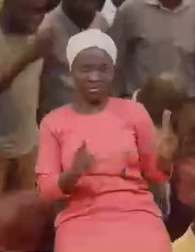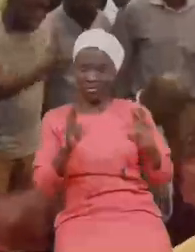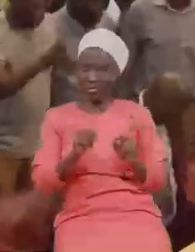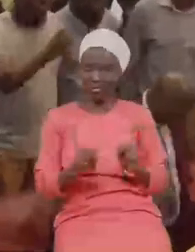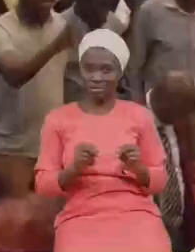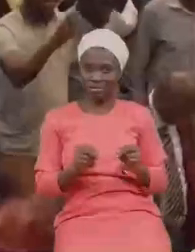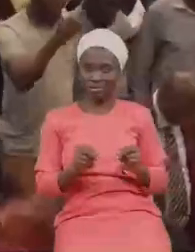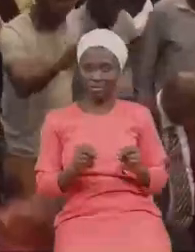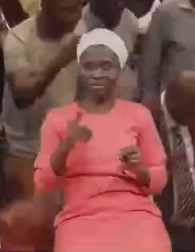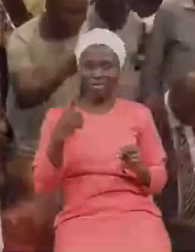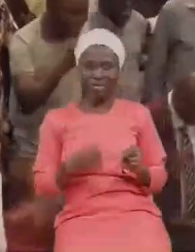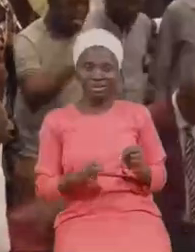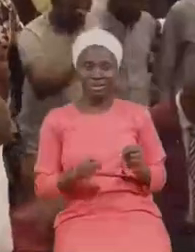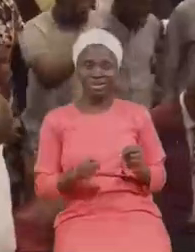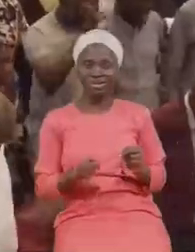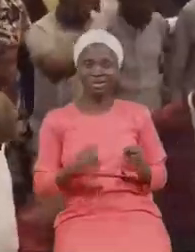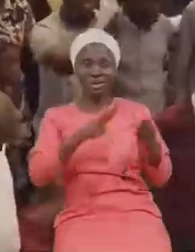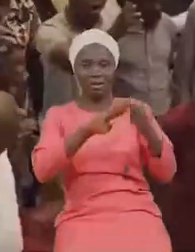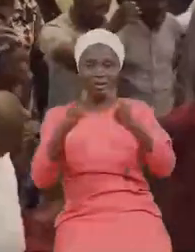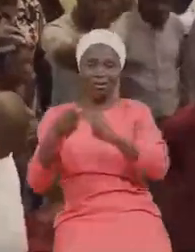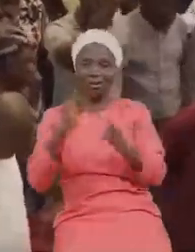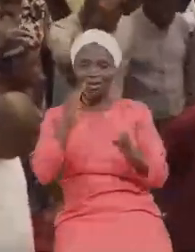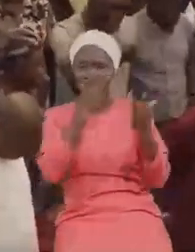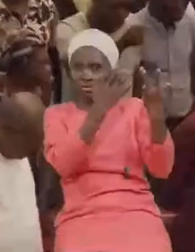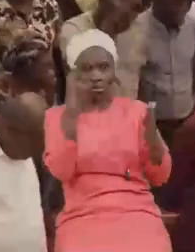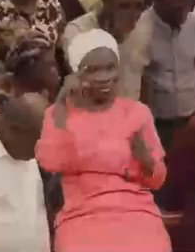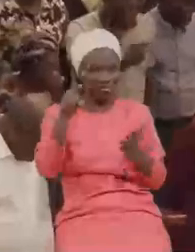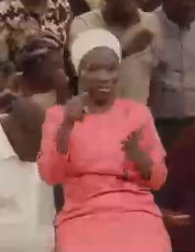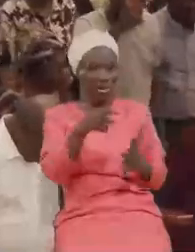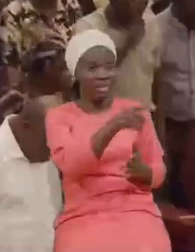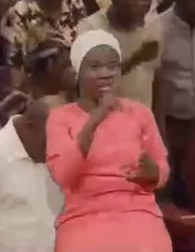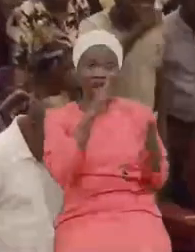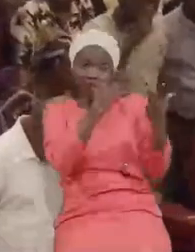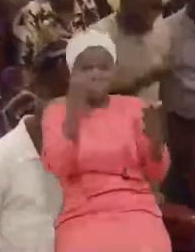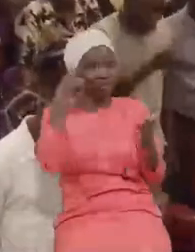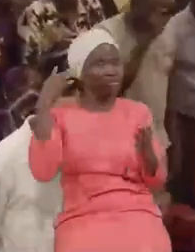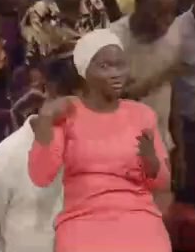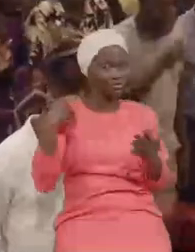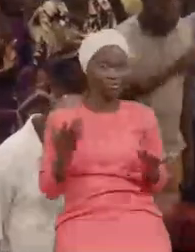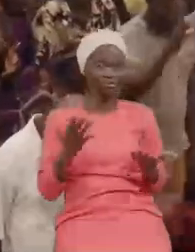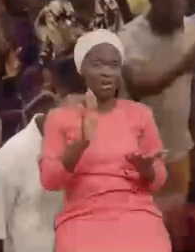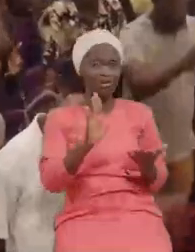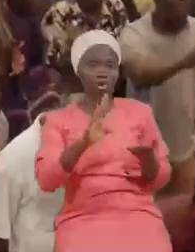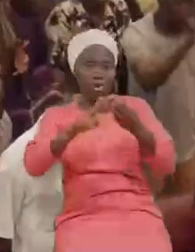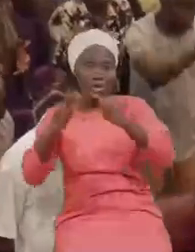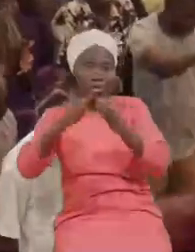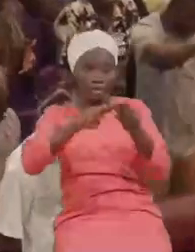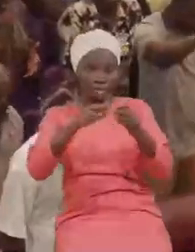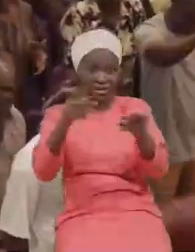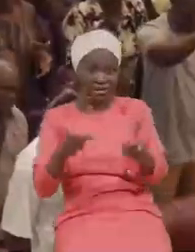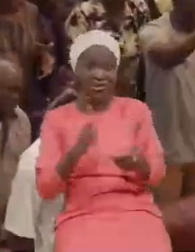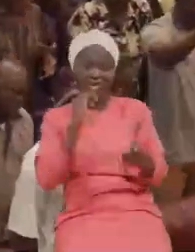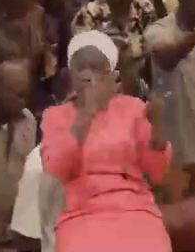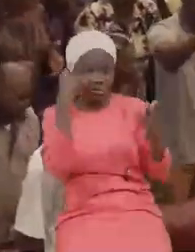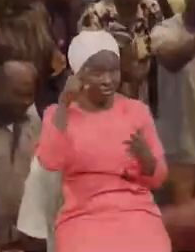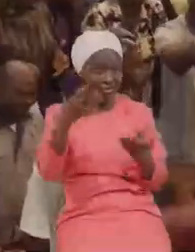ni à droite la communauté attends nous attendons les champions ta communauté t'attends vous attendons